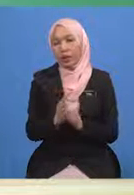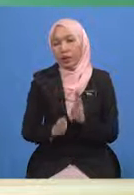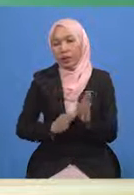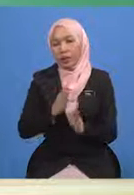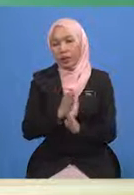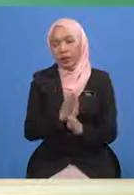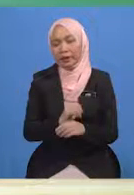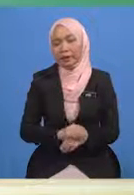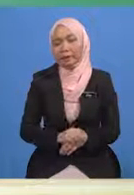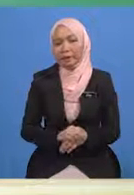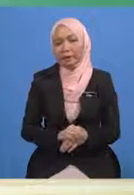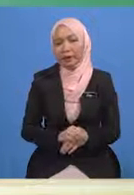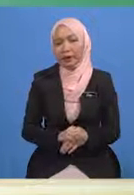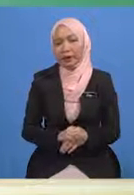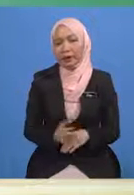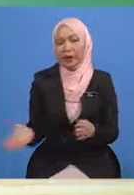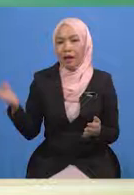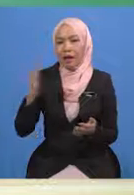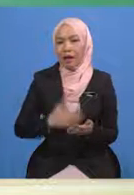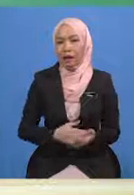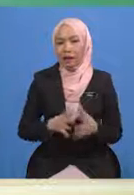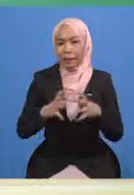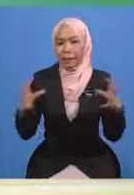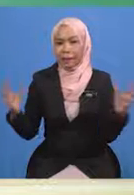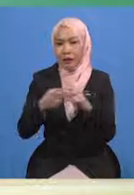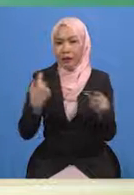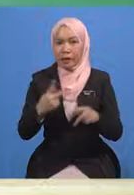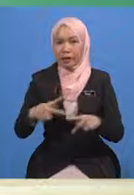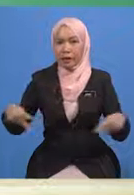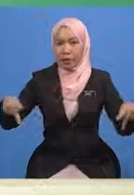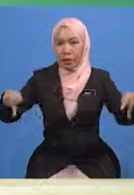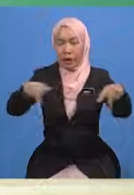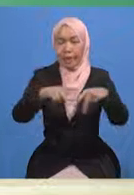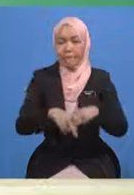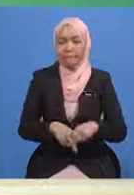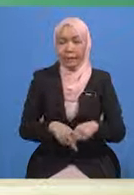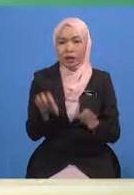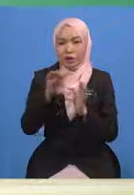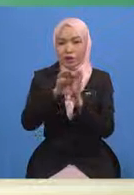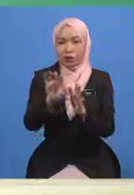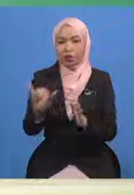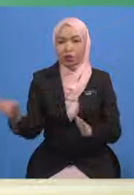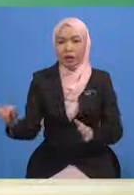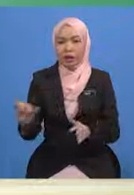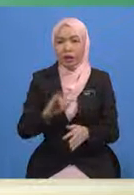besar dan dalam berbanding kolam. Contoh tasik ialah